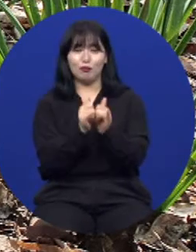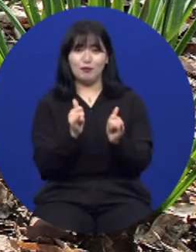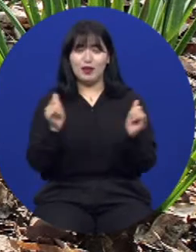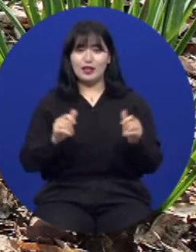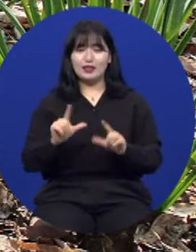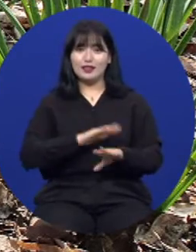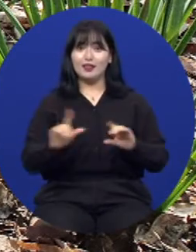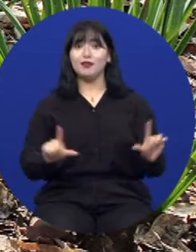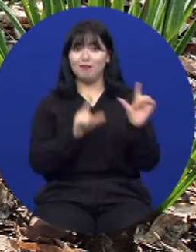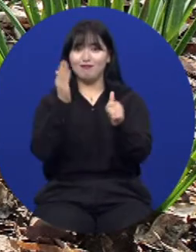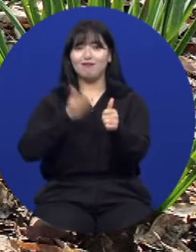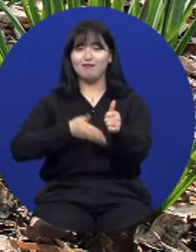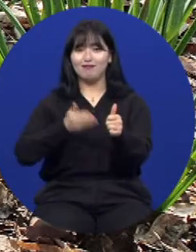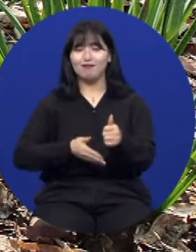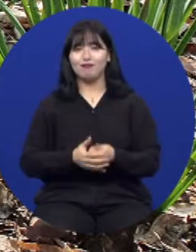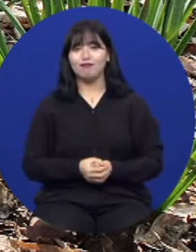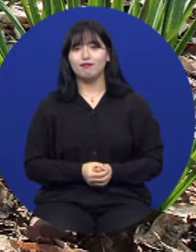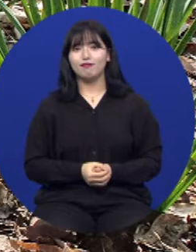내셨습니다